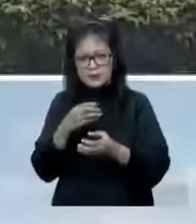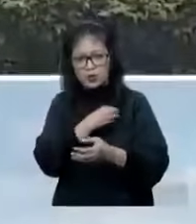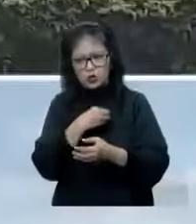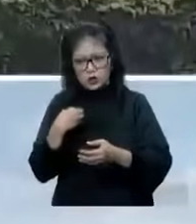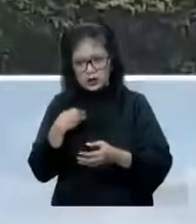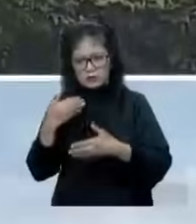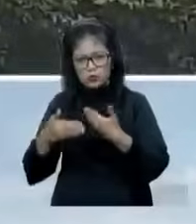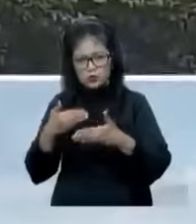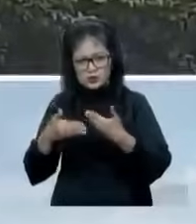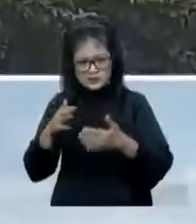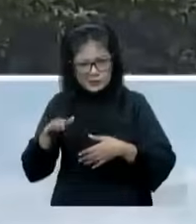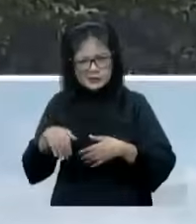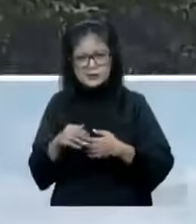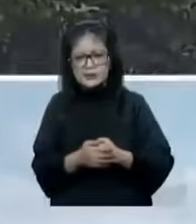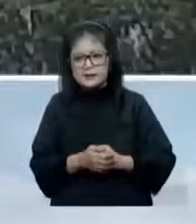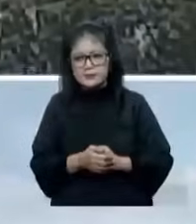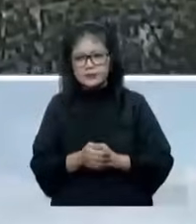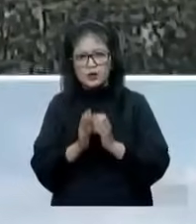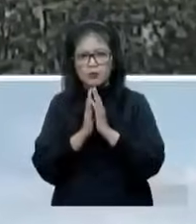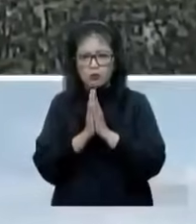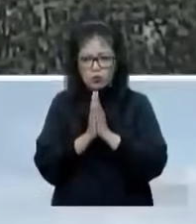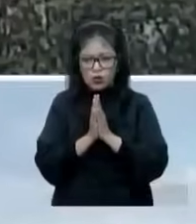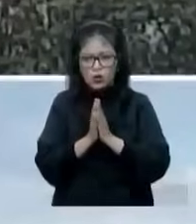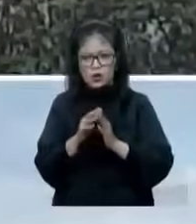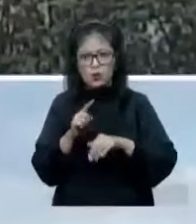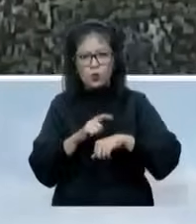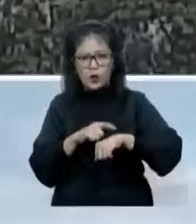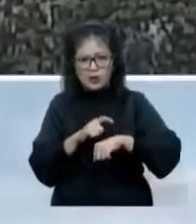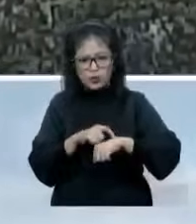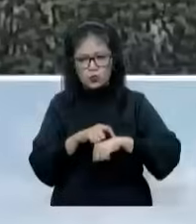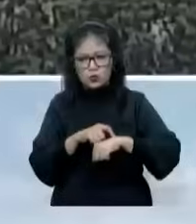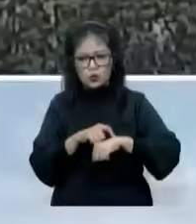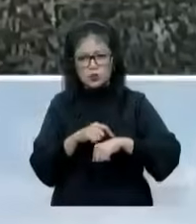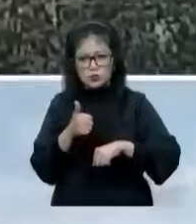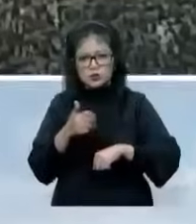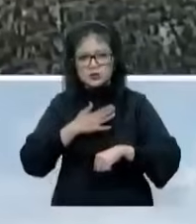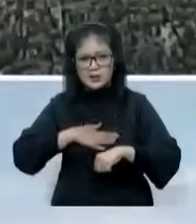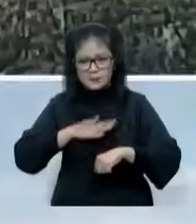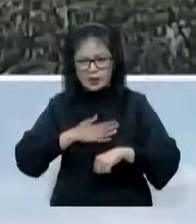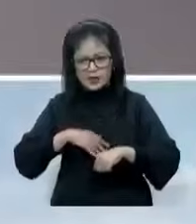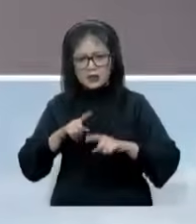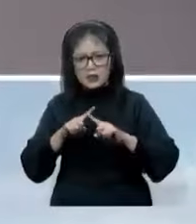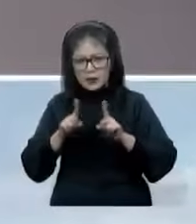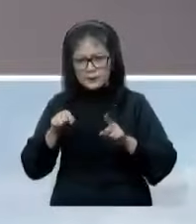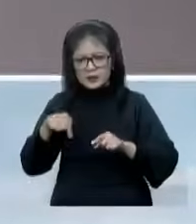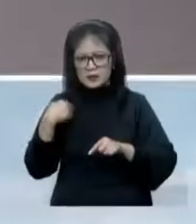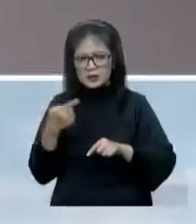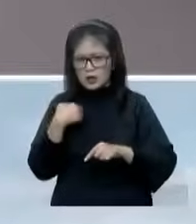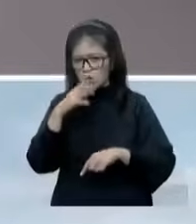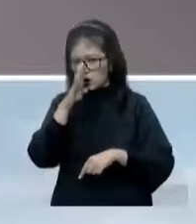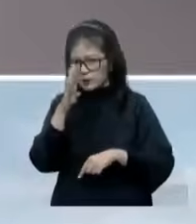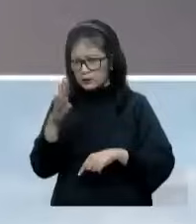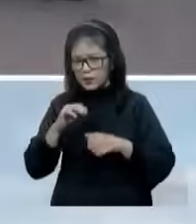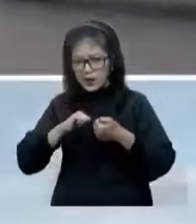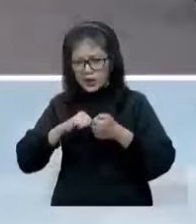poli Jadi mohon waktu yang jelas penyidik berkomitmen untuk mengungkap kasus ini secara terang